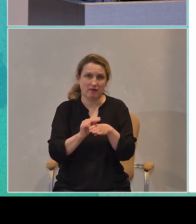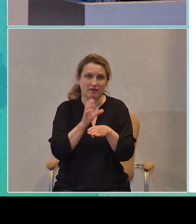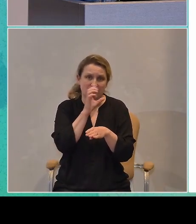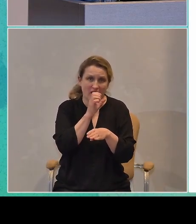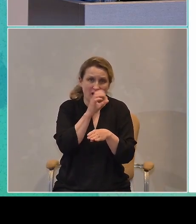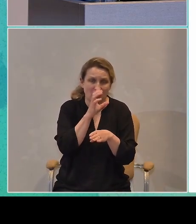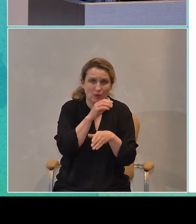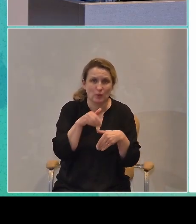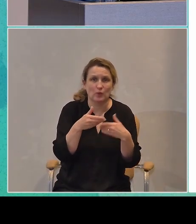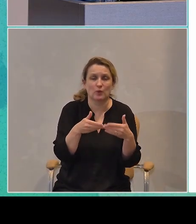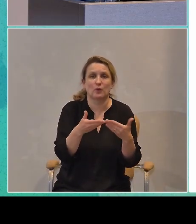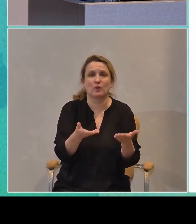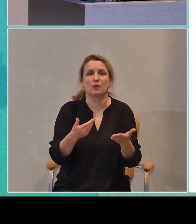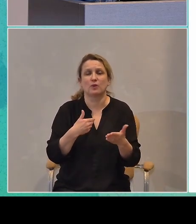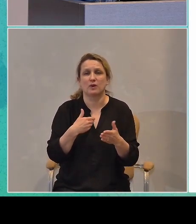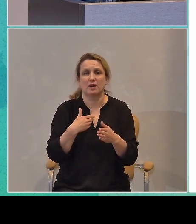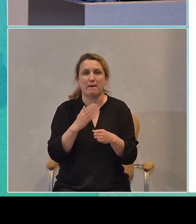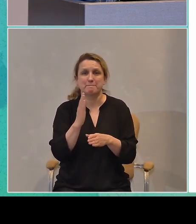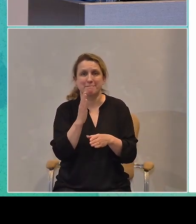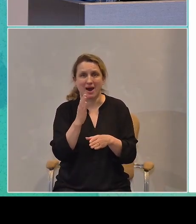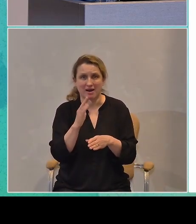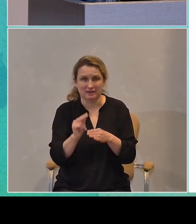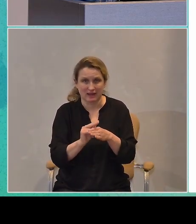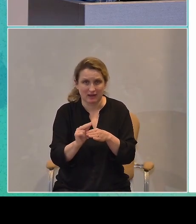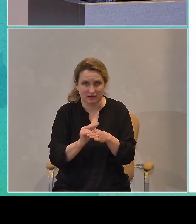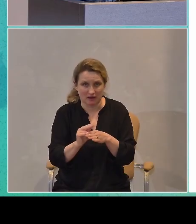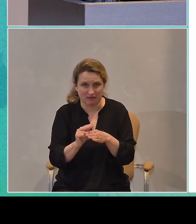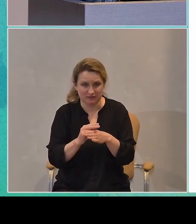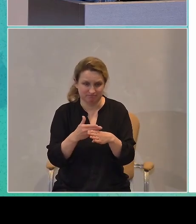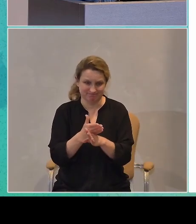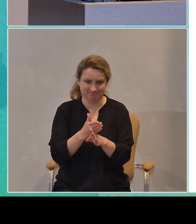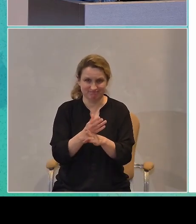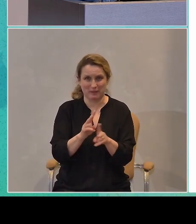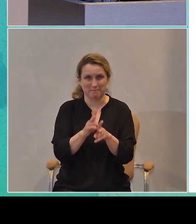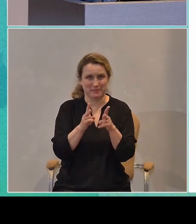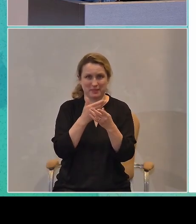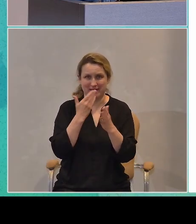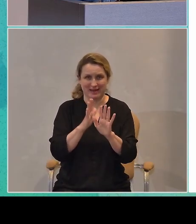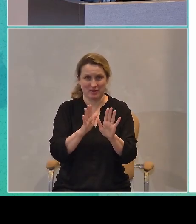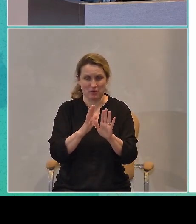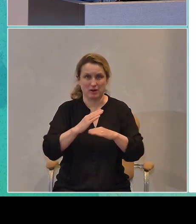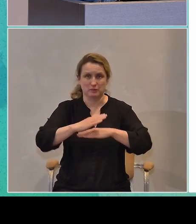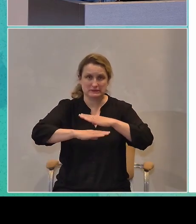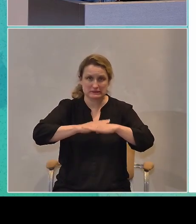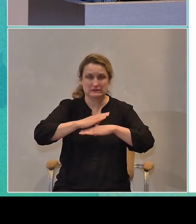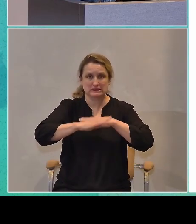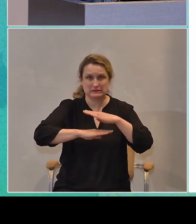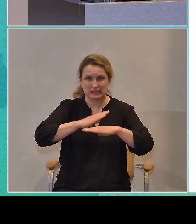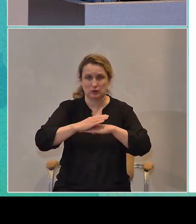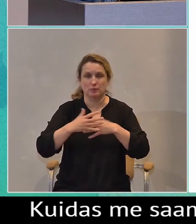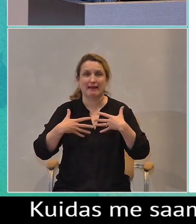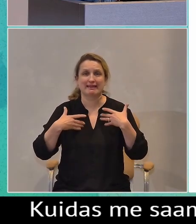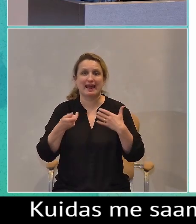valuravi, vajadusel antibakteriaalne ravi, kui tekivad haavainfektsioonid, lisaks siis ka regulaarne sidumine. Et Tervisekassa poolt on